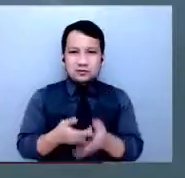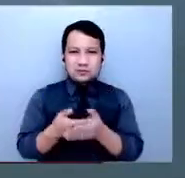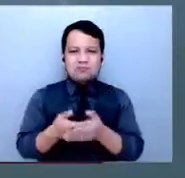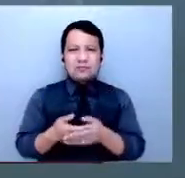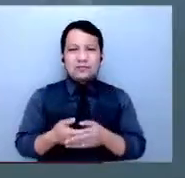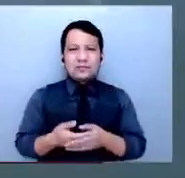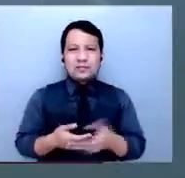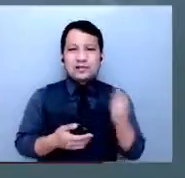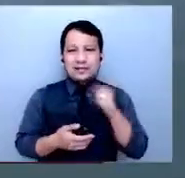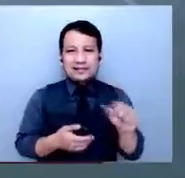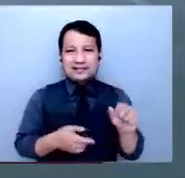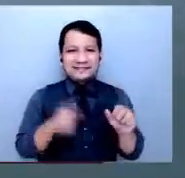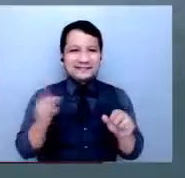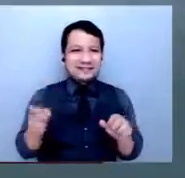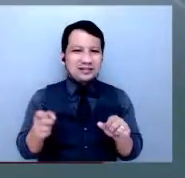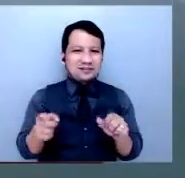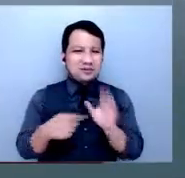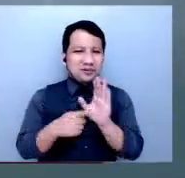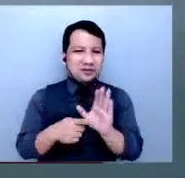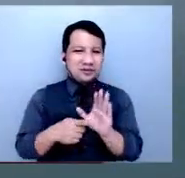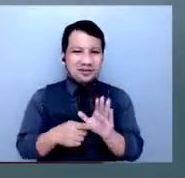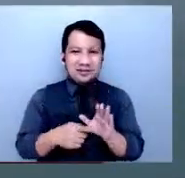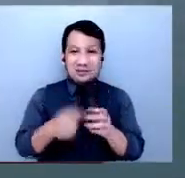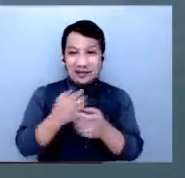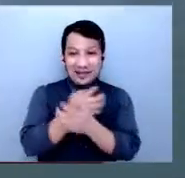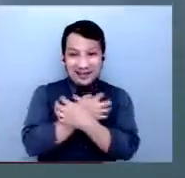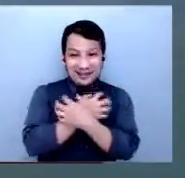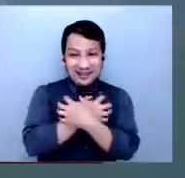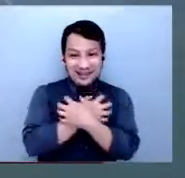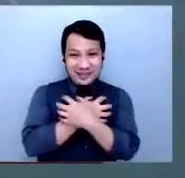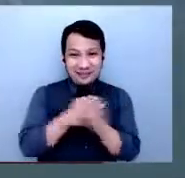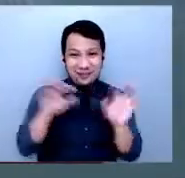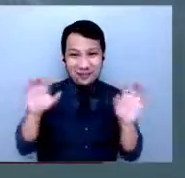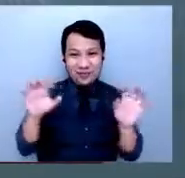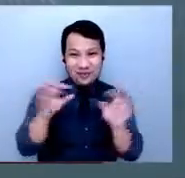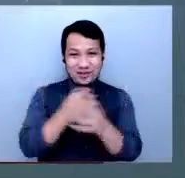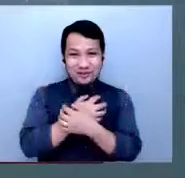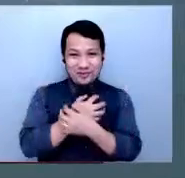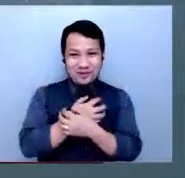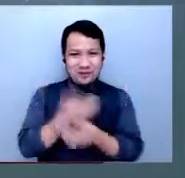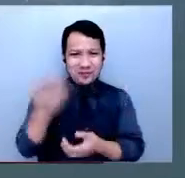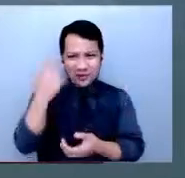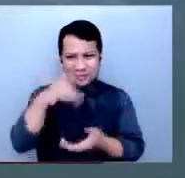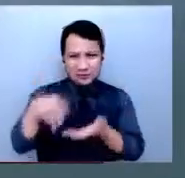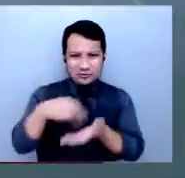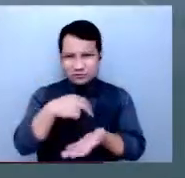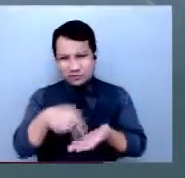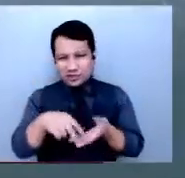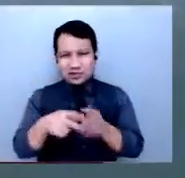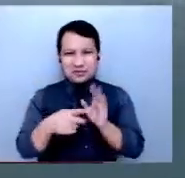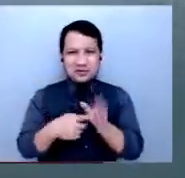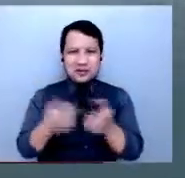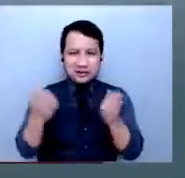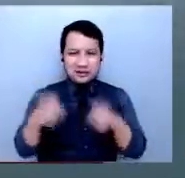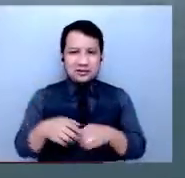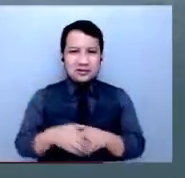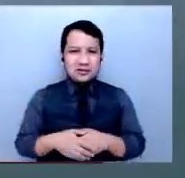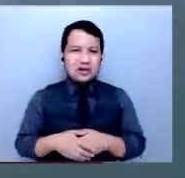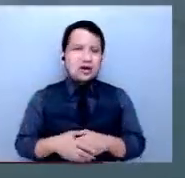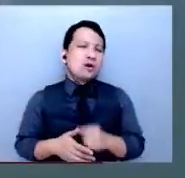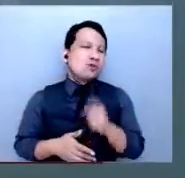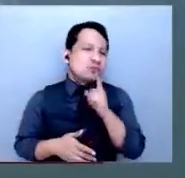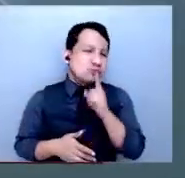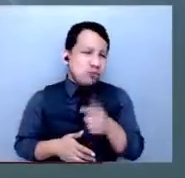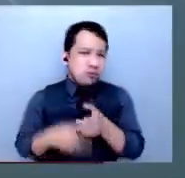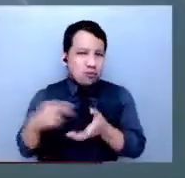Hindi. Okay. Agaw eksena ang teddy bear na yan dahil sa galing sumayaw sa mga events. Talagang